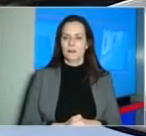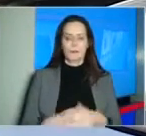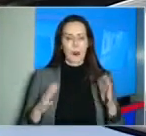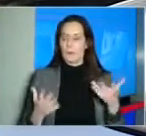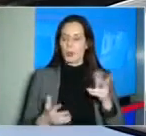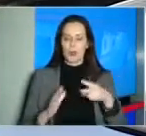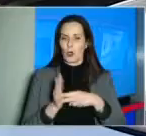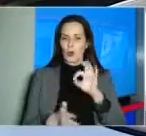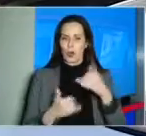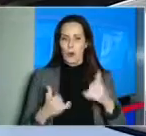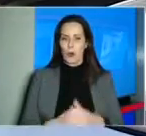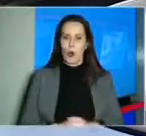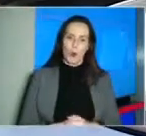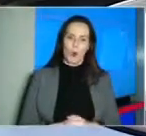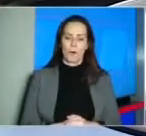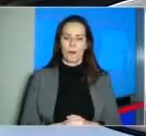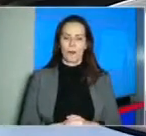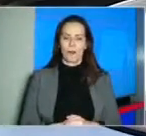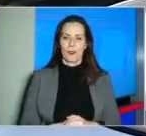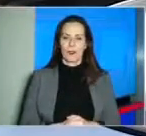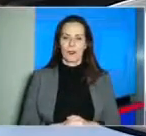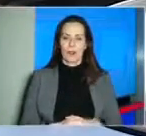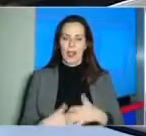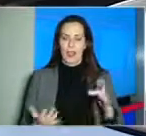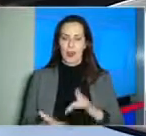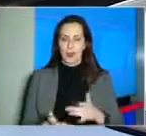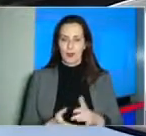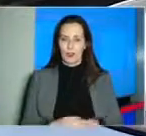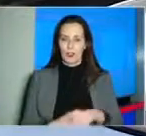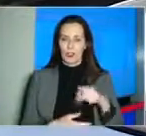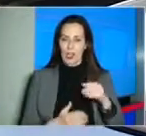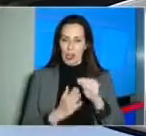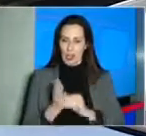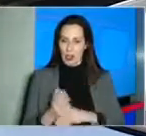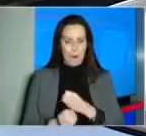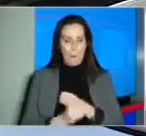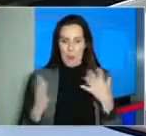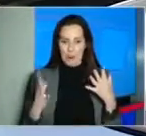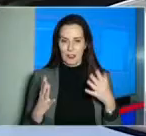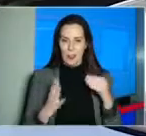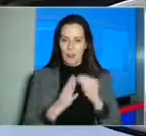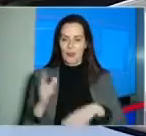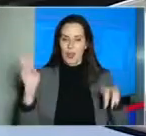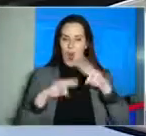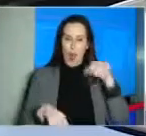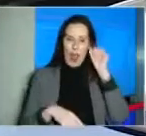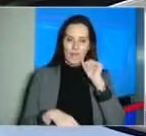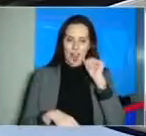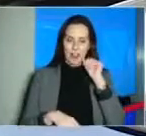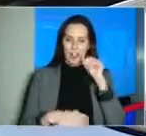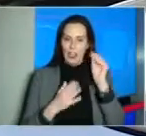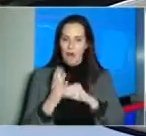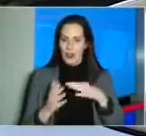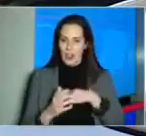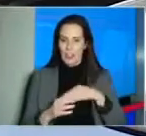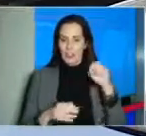מה על השולחן? ארבעה גברים מסוכסים. אין מקום כמעט על השולחן, בדיוק. הולכת להיות רשימה מהממת, רשימת כחול לבן אגב. כן. לרשימה שלנו